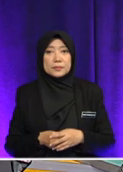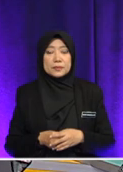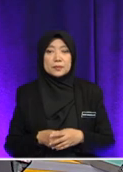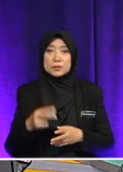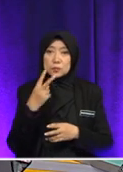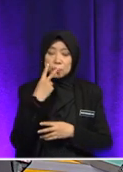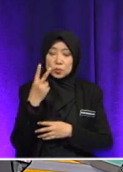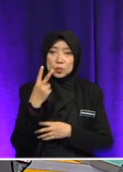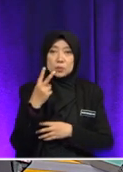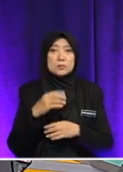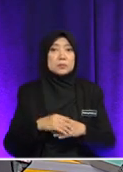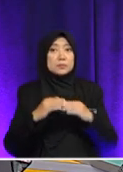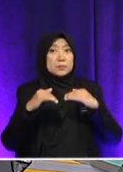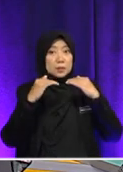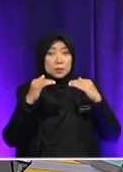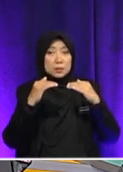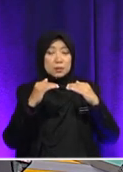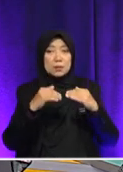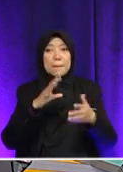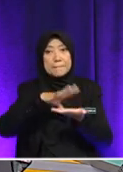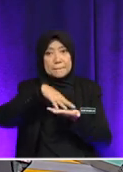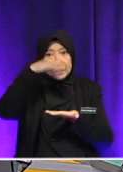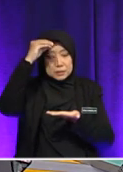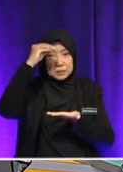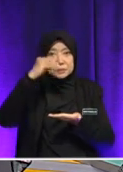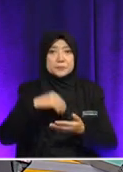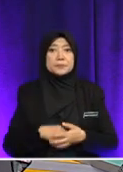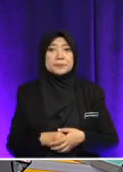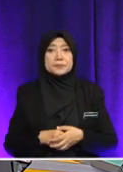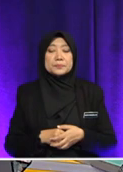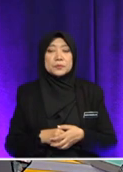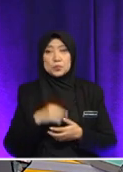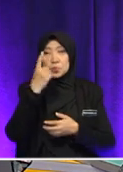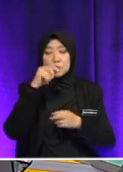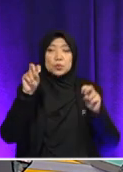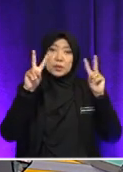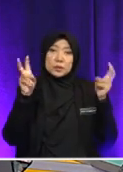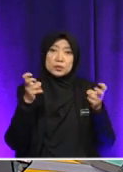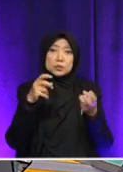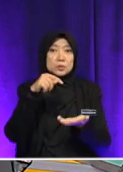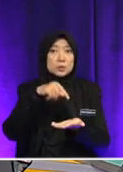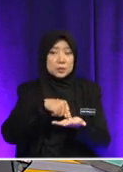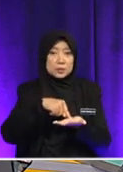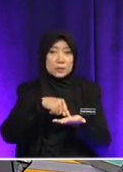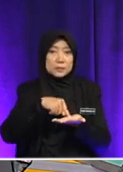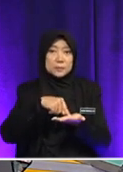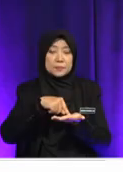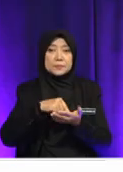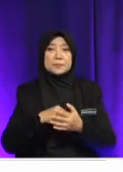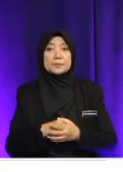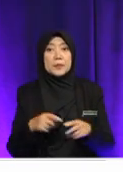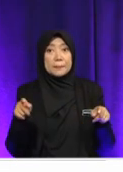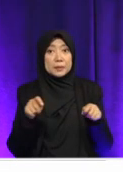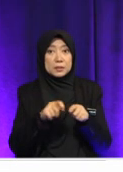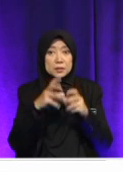kandungan dan juga pembelajaran bagi tajuk bahan buatan dalam seperti